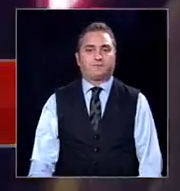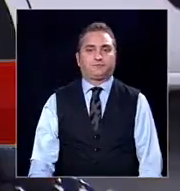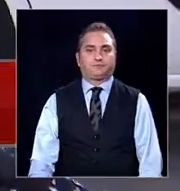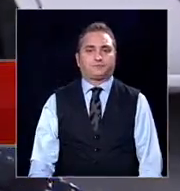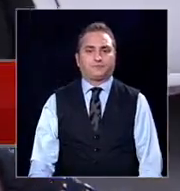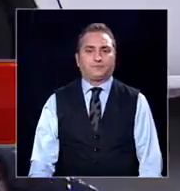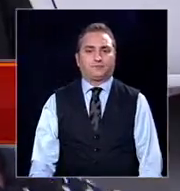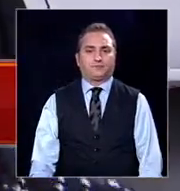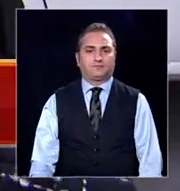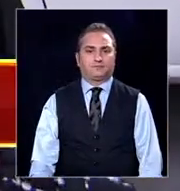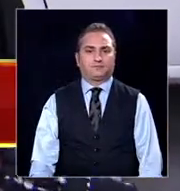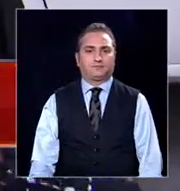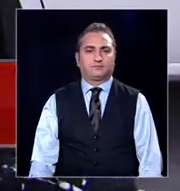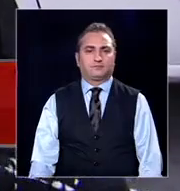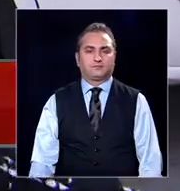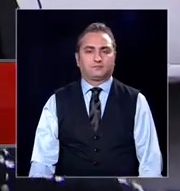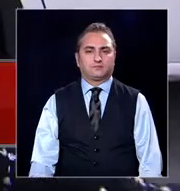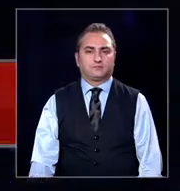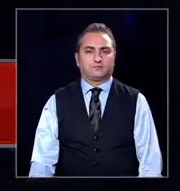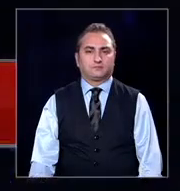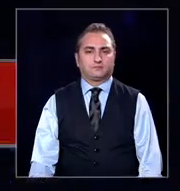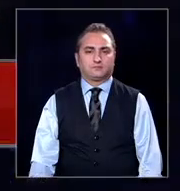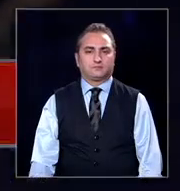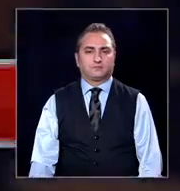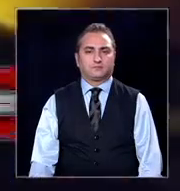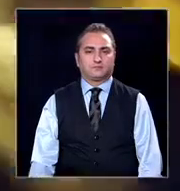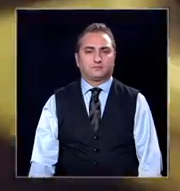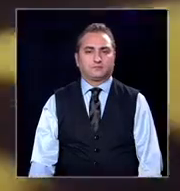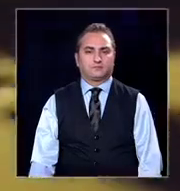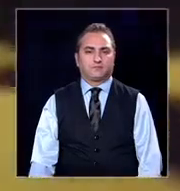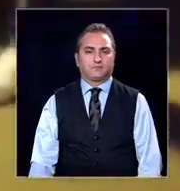bana. Fazla mı geliyor artık kasıtlı mı atıyorlar?